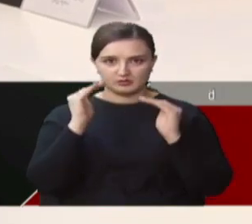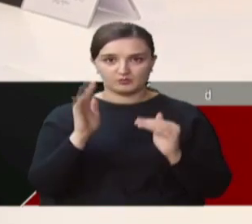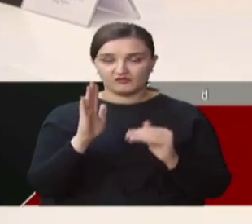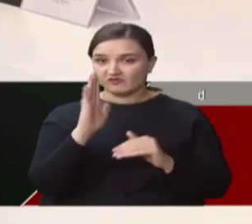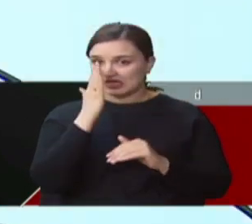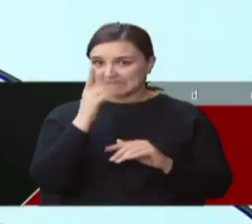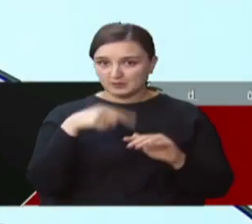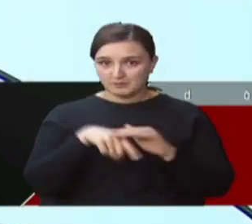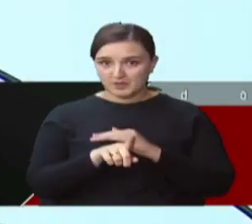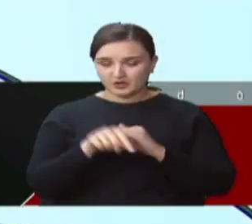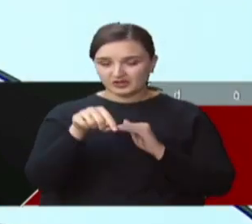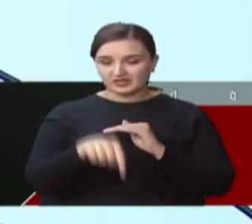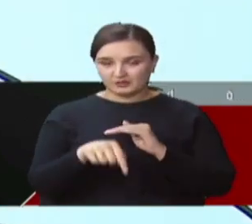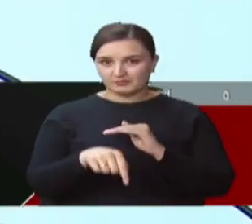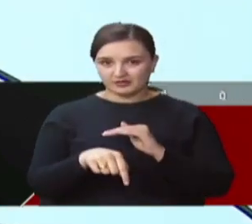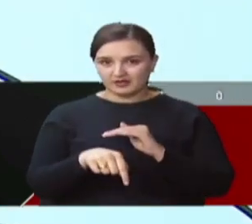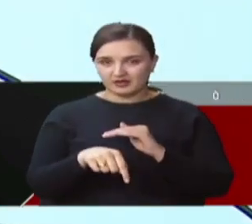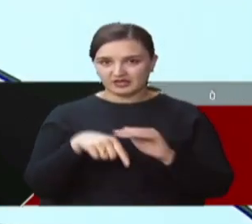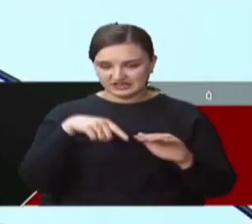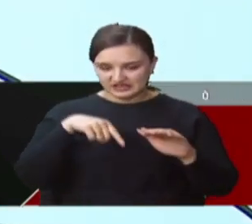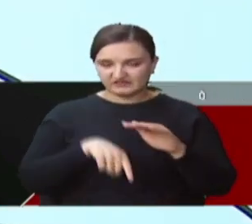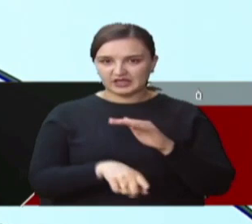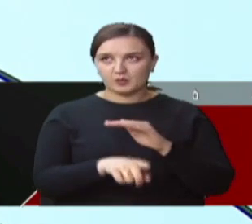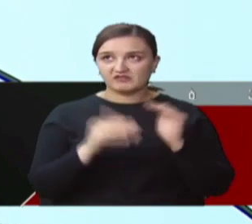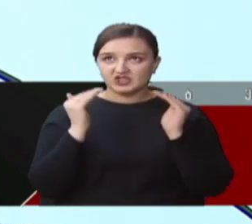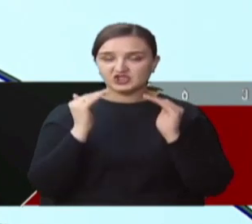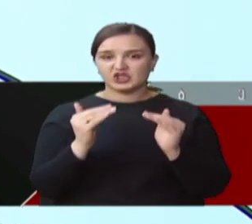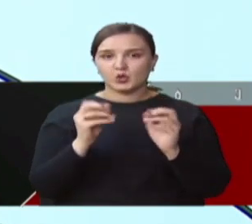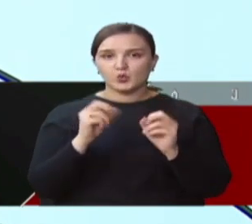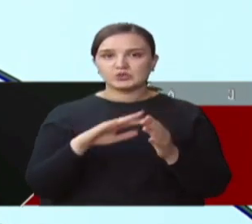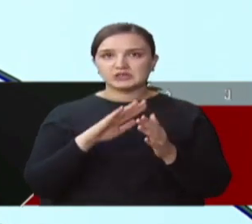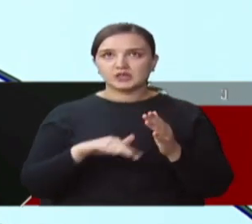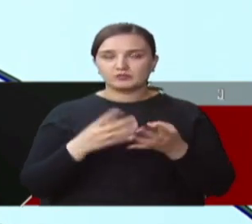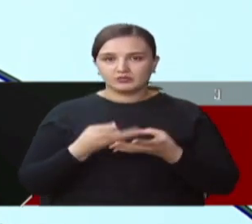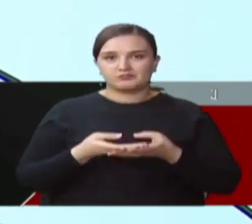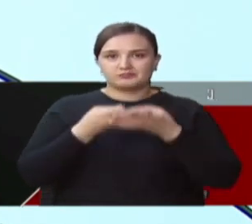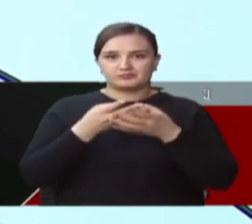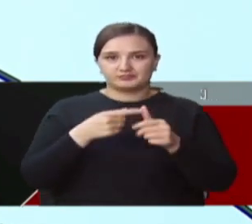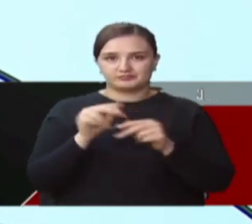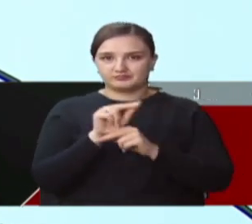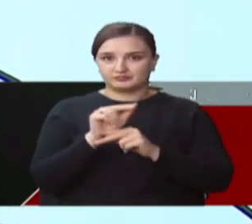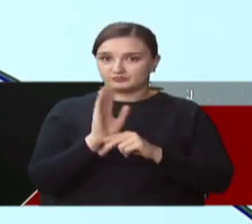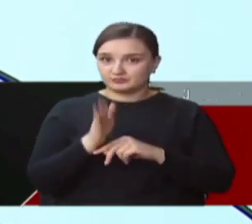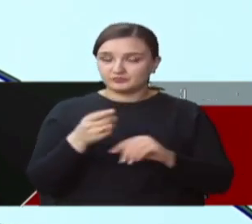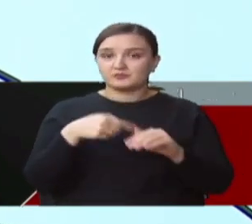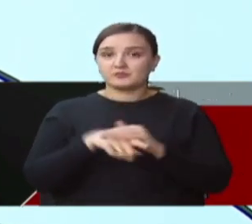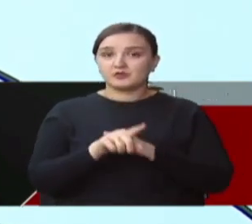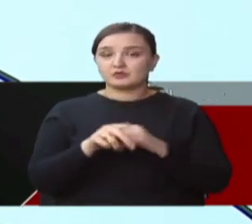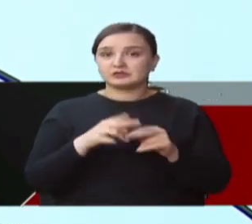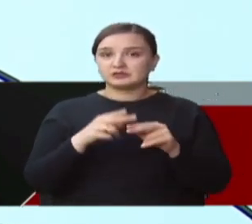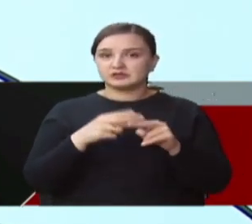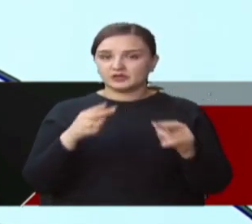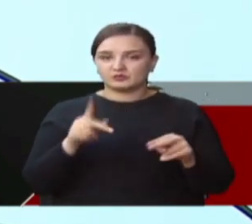მეტროს დაბლა ბაქანზე და დახრილ გვირაბში ასბესტის ჭერის უსაფრთხო დემონტაჟი მონტაჟის სამუშაოებისთვის მეტროსადგურის